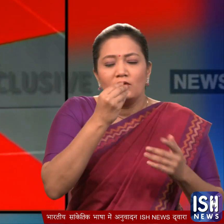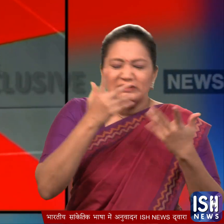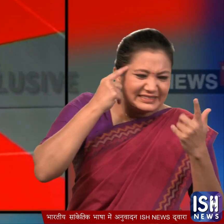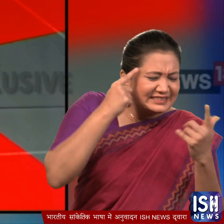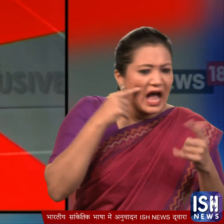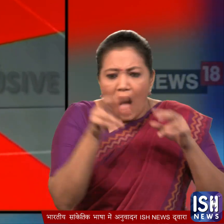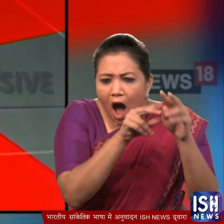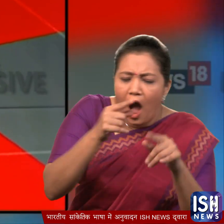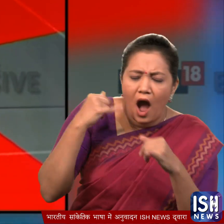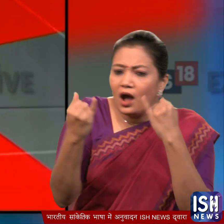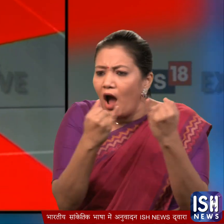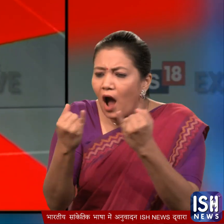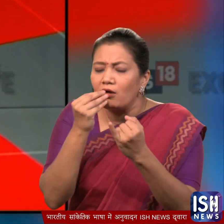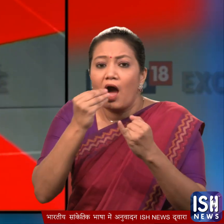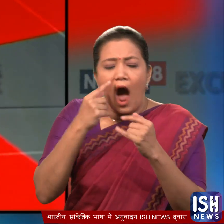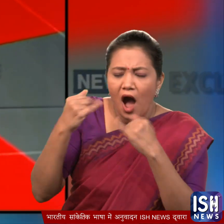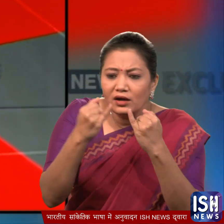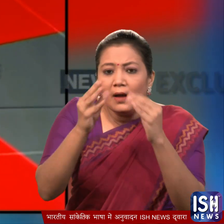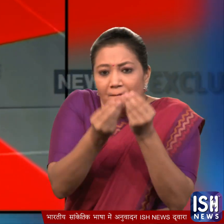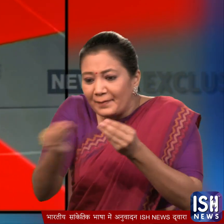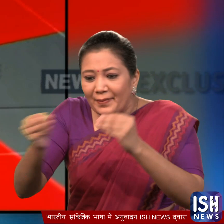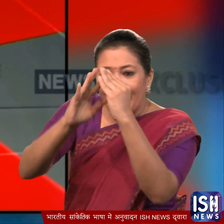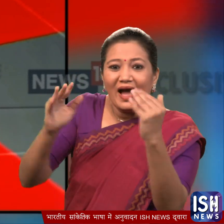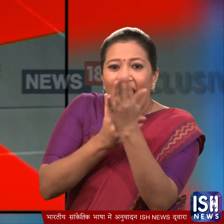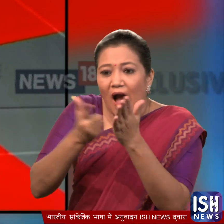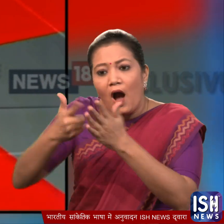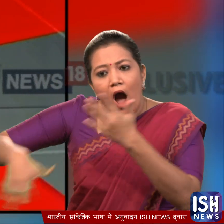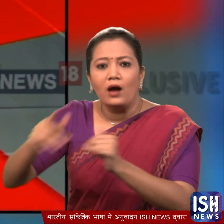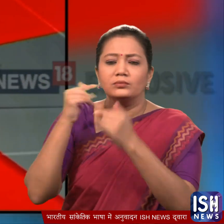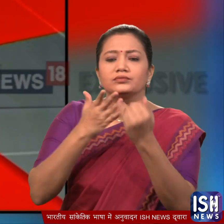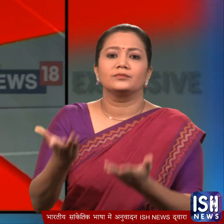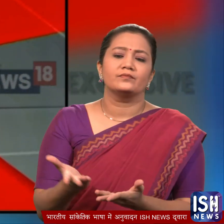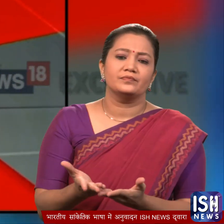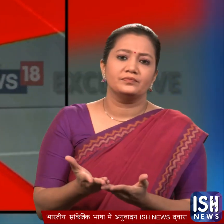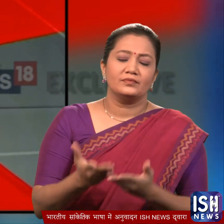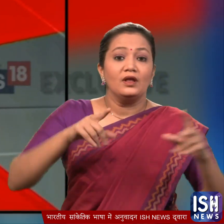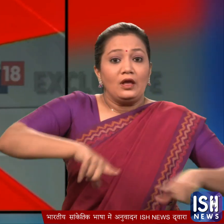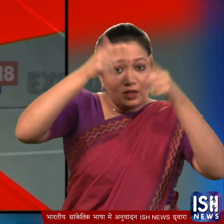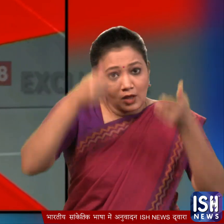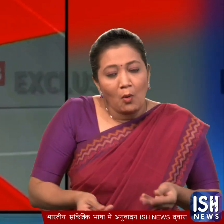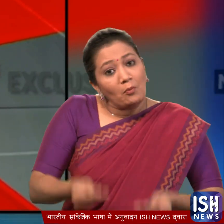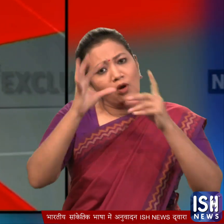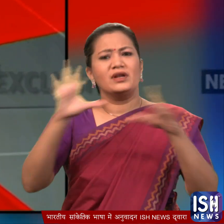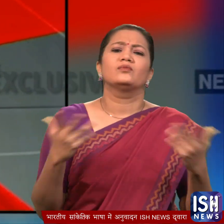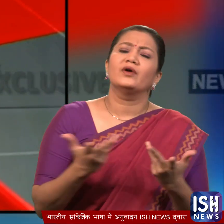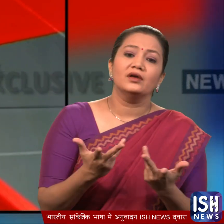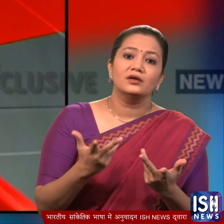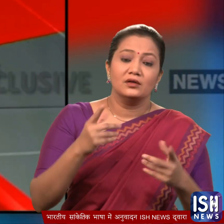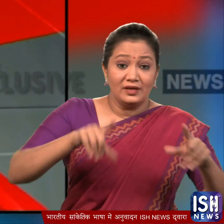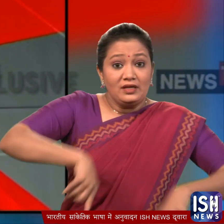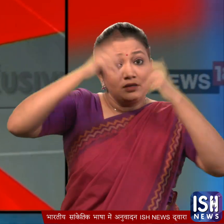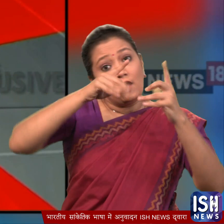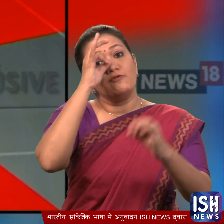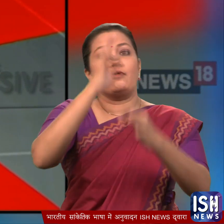अपना पेट भरने के लिए ही वो भटकते हुए जंगल के पास बसे इलाकों में जा रहे हैं। अब तो हम लोगों ने जंगलों में और भी कहर बरपा दिया। हम